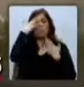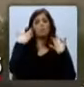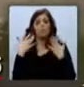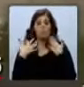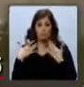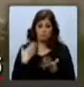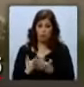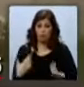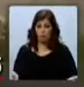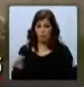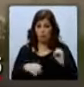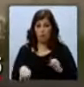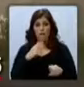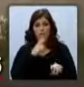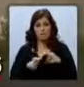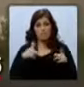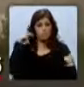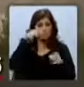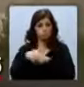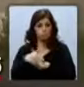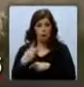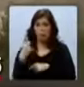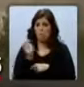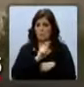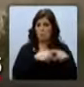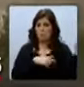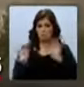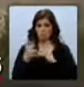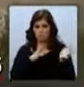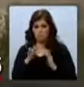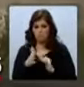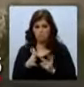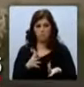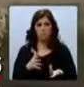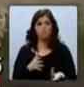месяца. Электричества, наверное, нету сейчас где-то на месяца полтора.